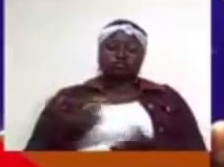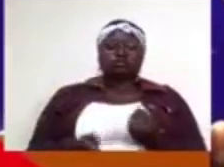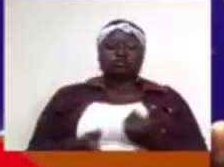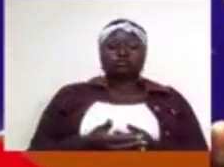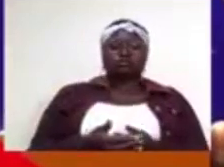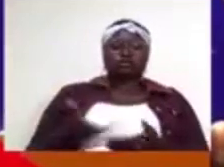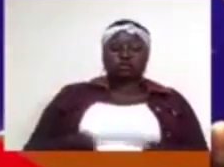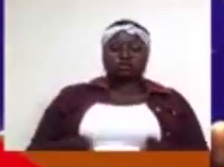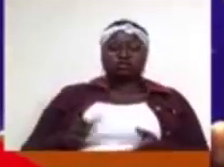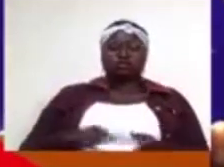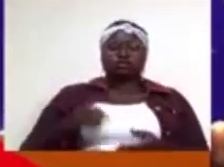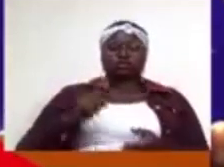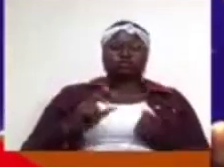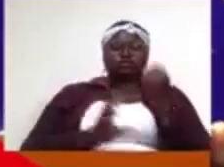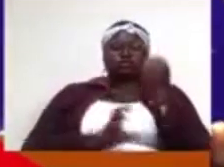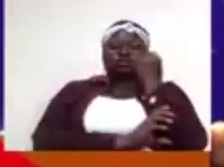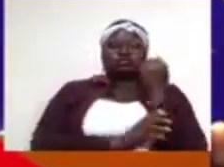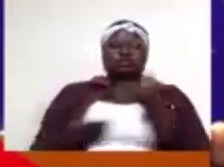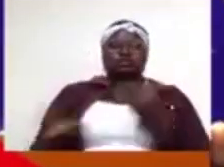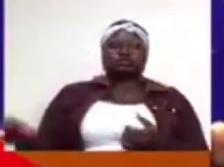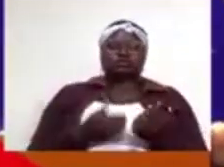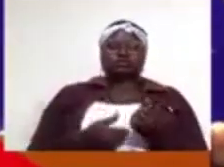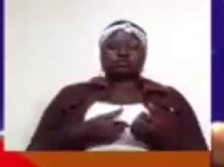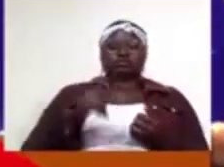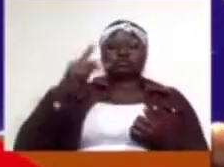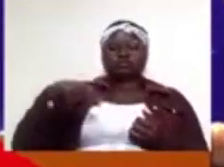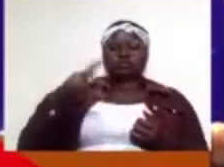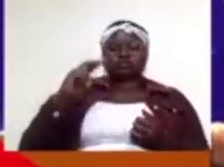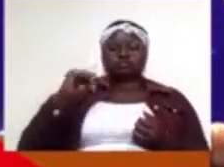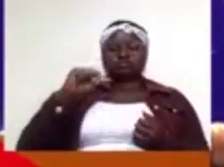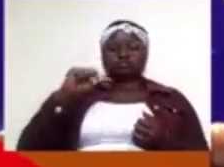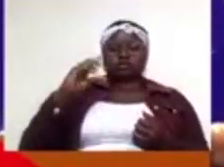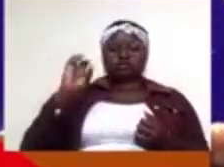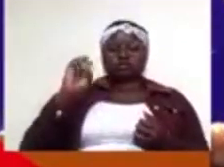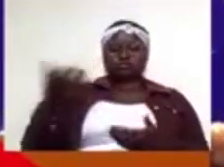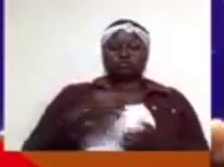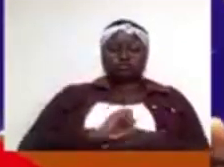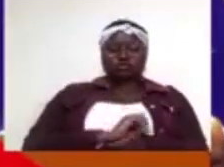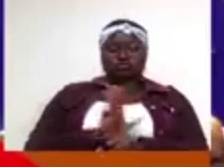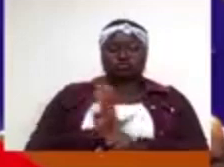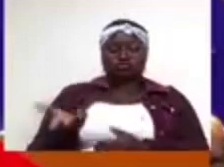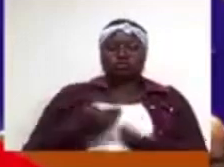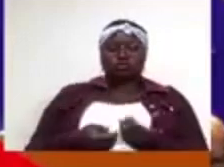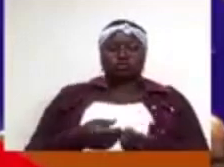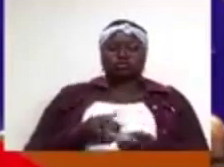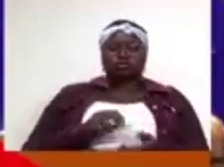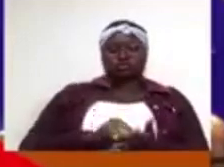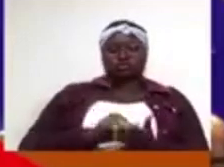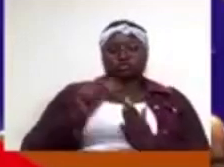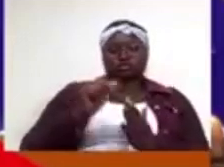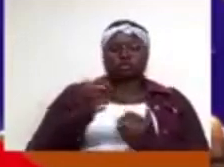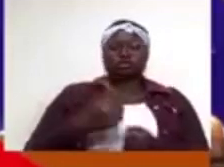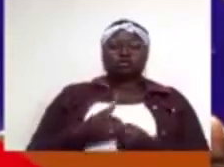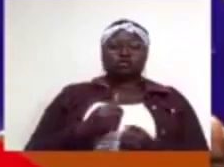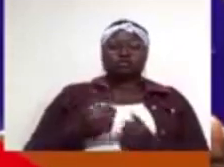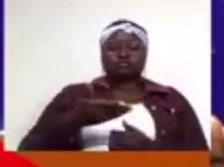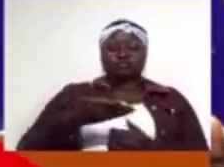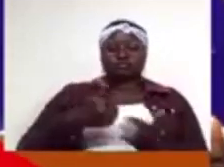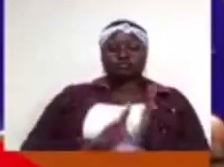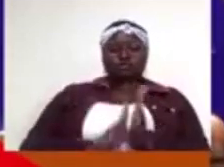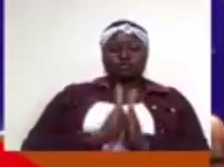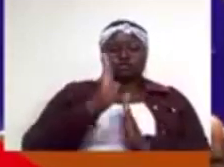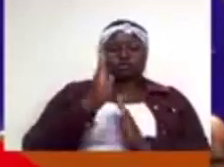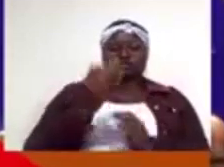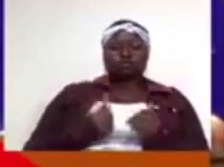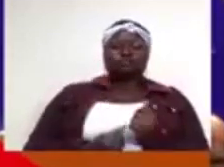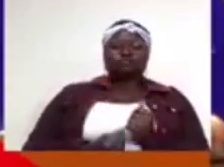currently vene yode there is this pandemic ili rathi inabere na tukona nishio gerere kete kiuwa ni kwamba nishio